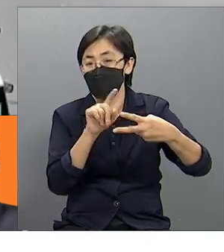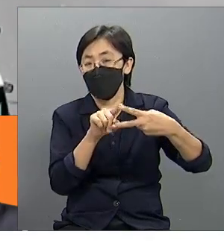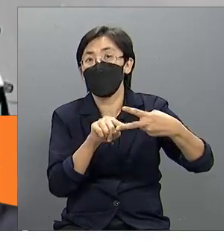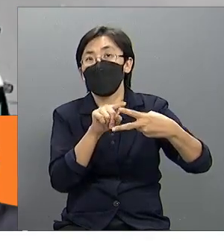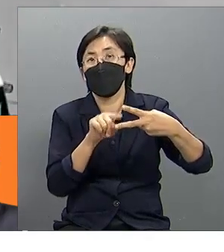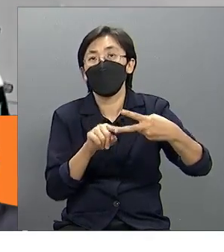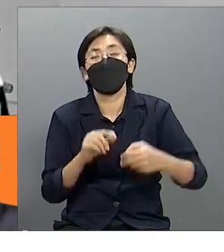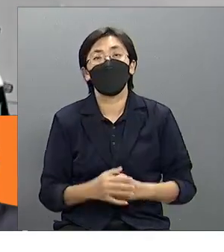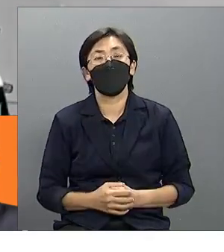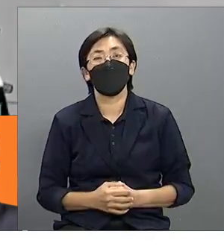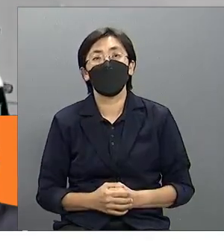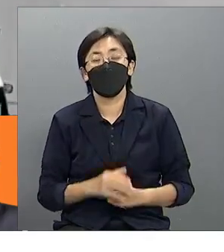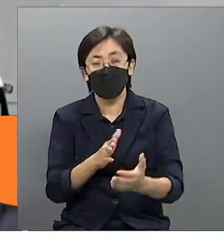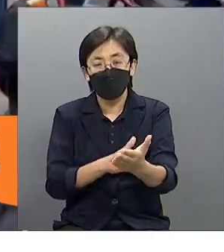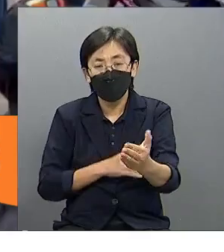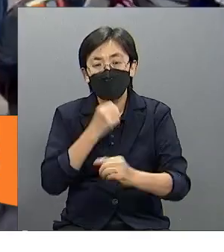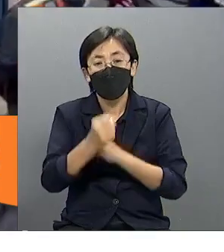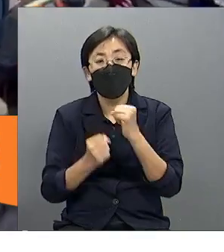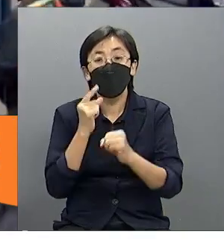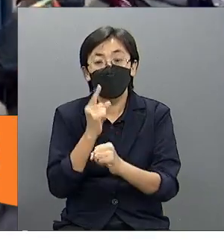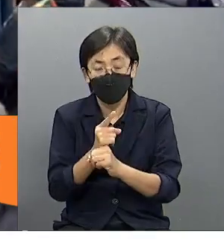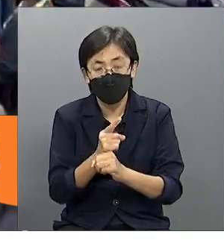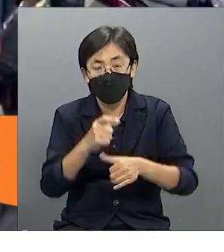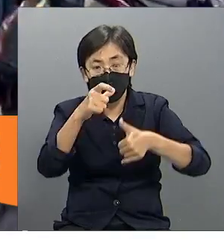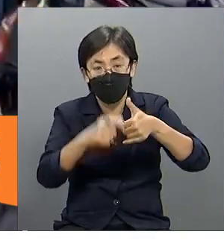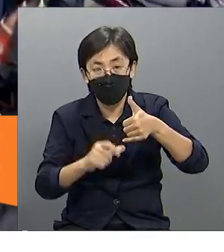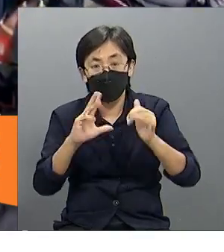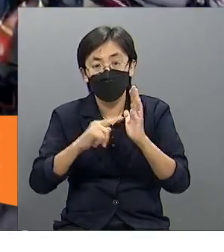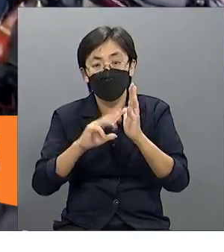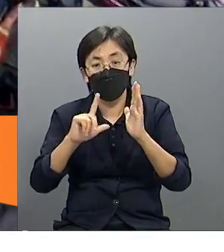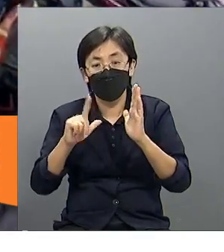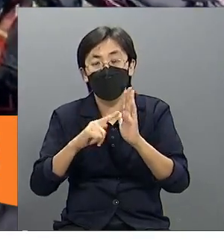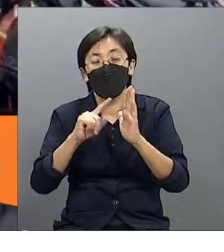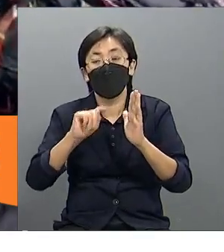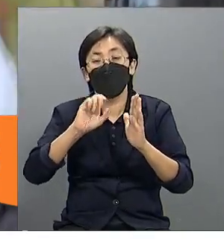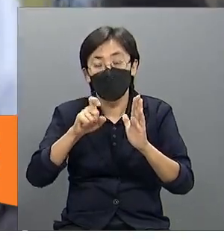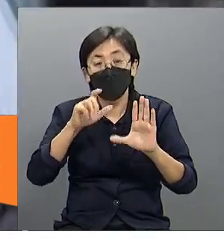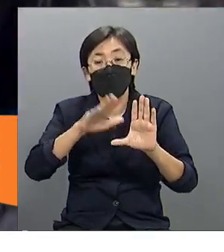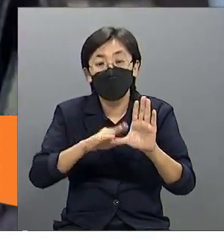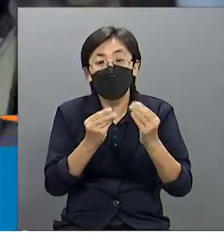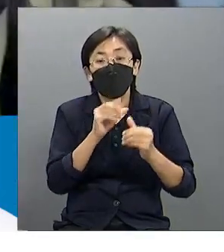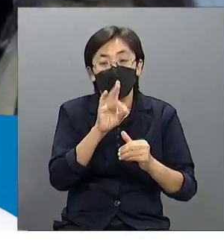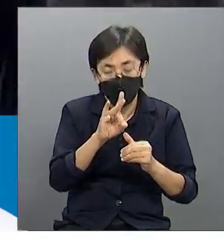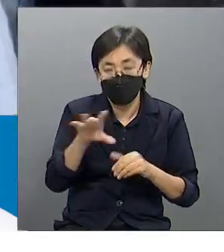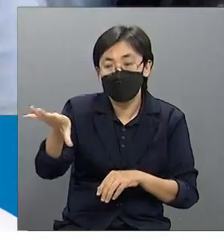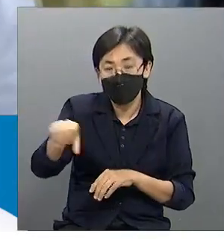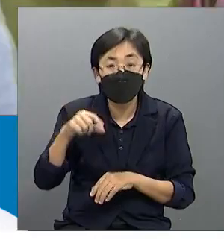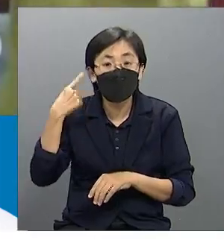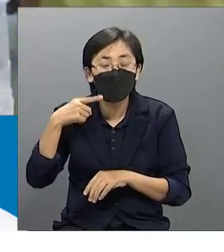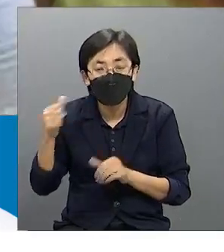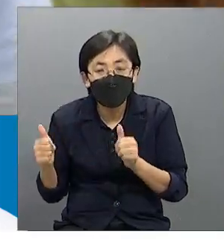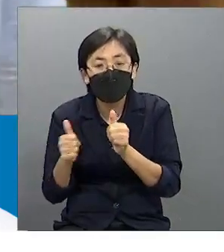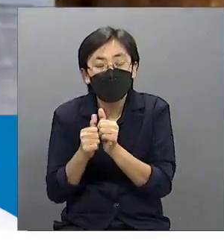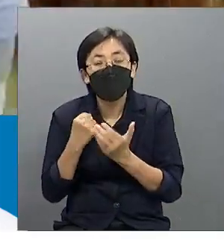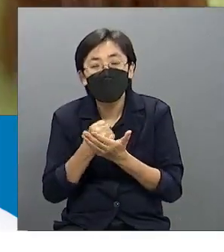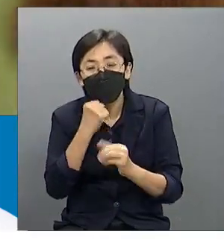ว่า1ปีค่ะที่นายชัชชาติทาบทามให้ดร.ยุ้ยมาเป็นแม่งานในการพัฒนานโยบายวันนี้อดีตอาจารย์จุฬาลงกรณ์มห